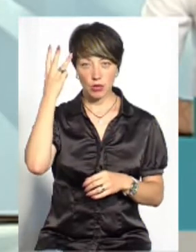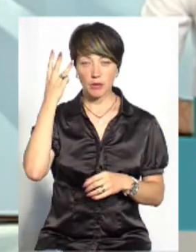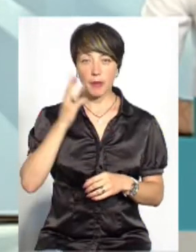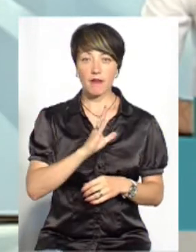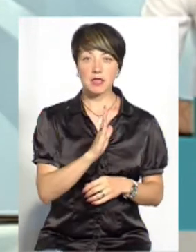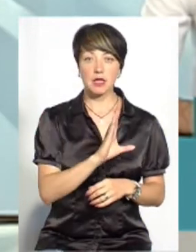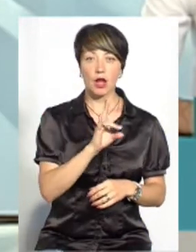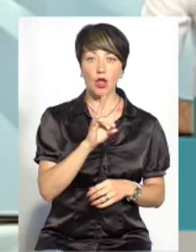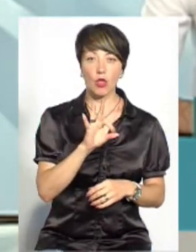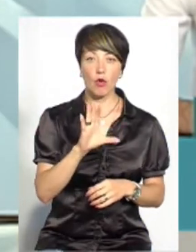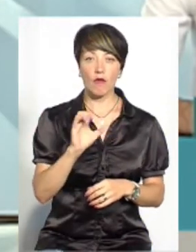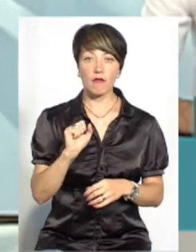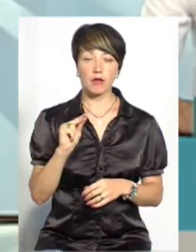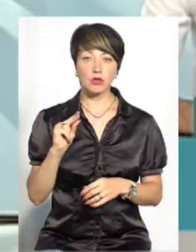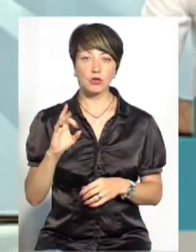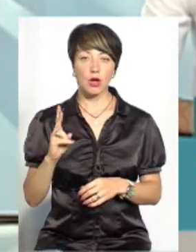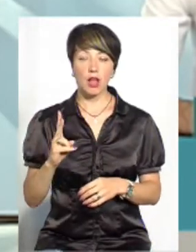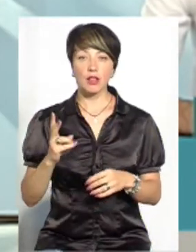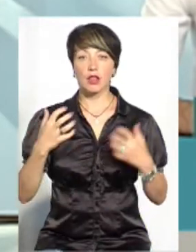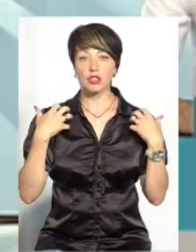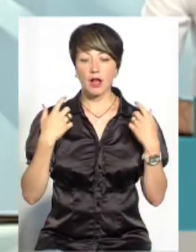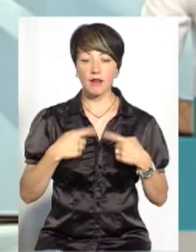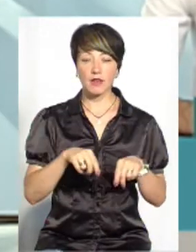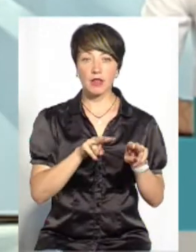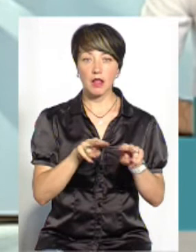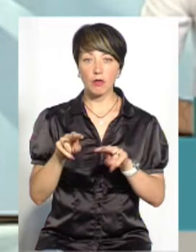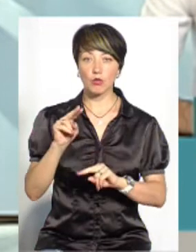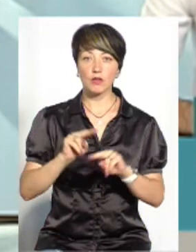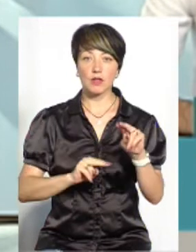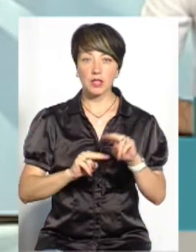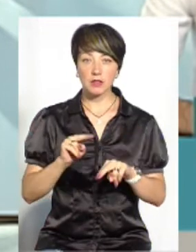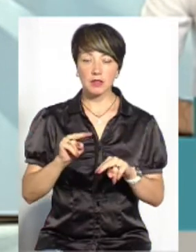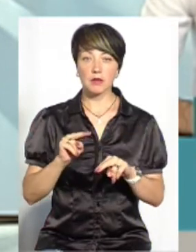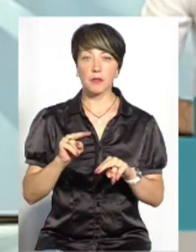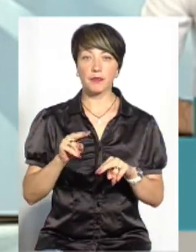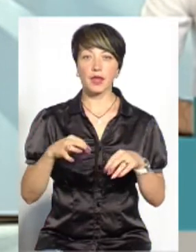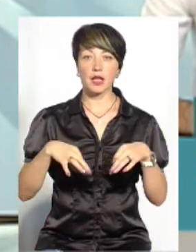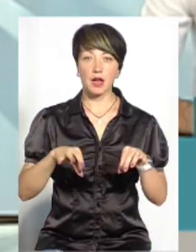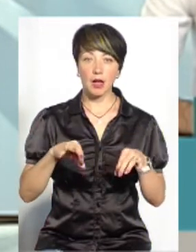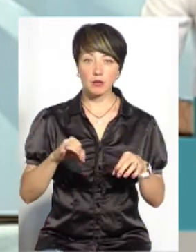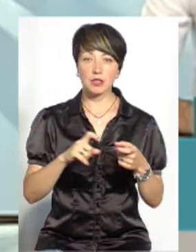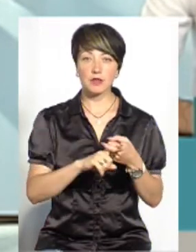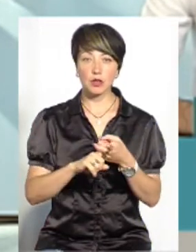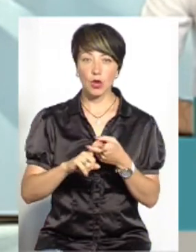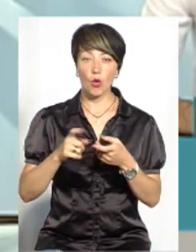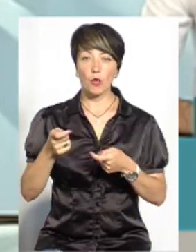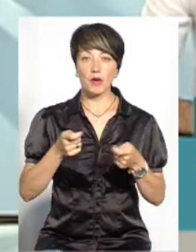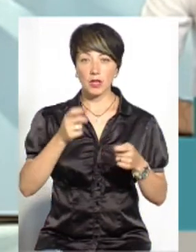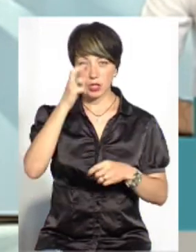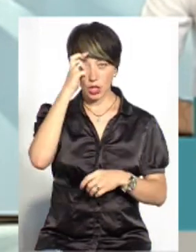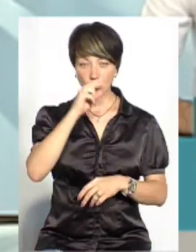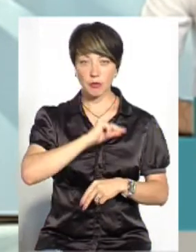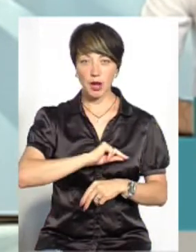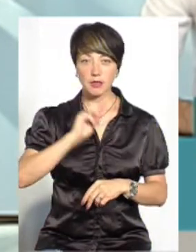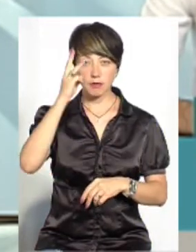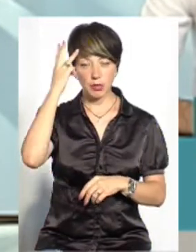міської ради Василем Новачком та начальником відділу нагляду в будівництві, котлонагляді на транспорті та зв'язку управління